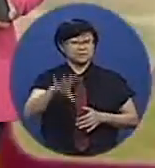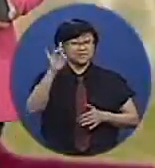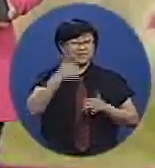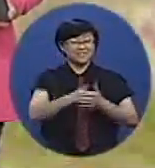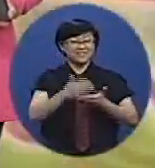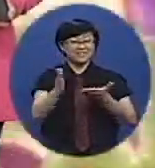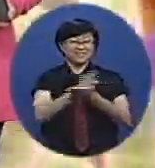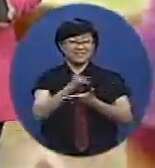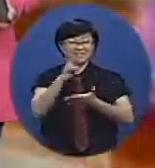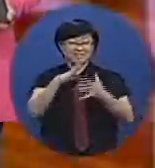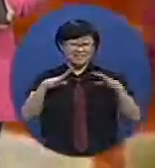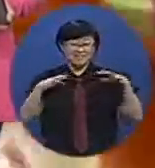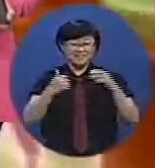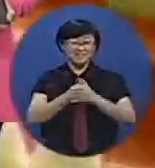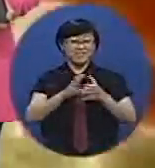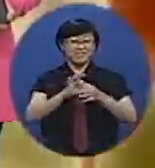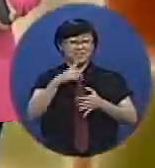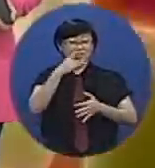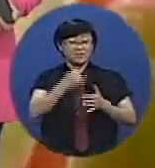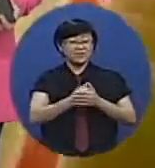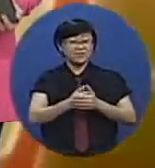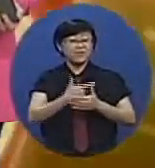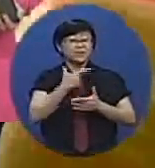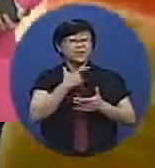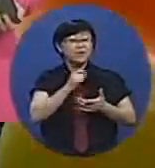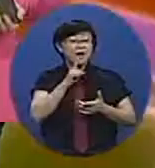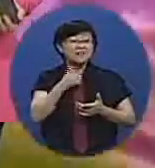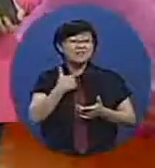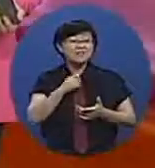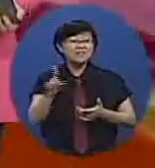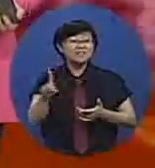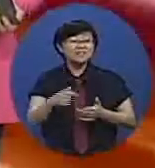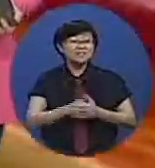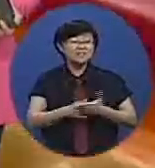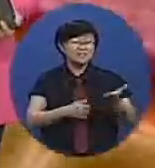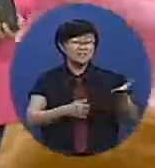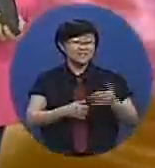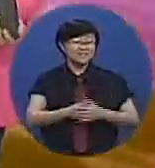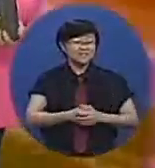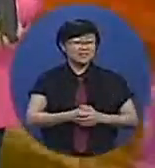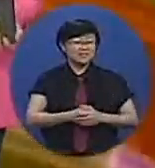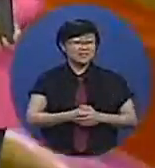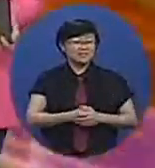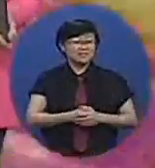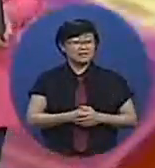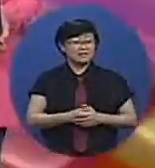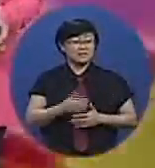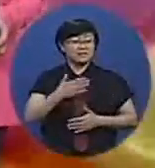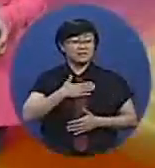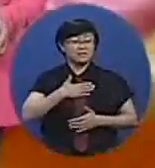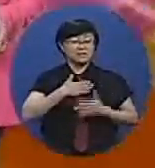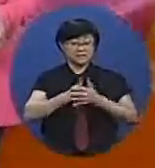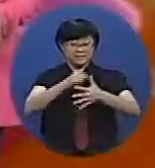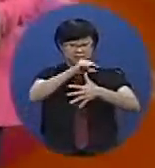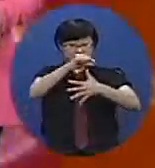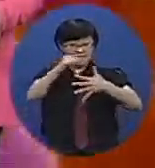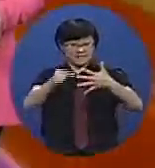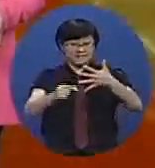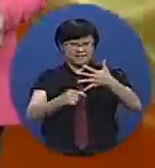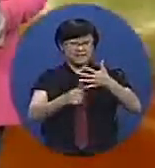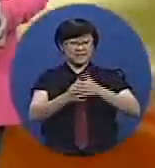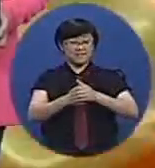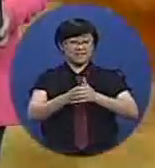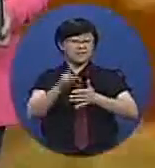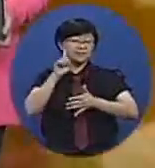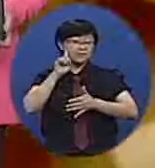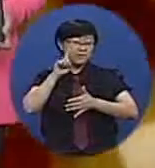나눔 노래자랑을 통해서 어머님 내가 요 말은 꼭 하고 싶다는 말씀 계세요? 예, 저는 이 프로를 네. 네.